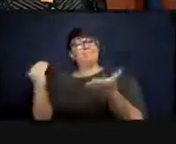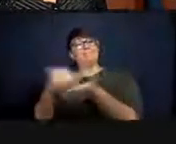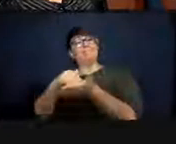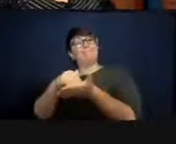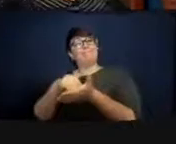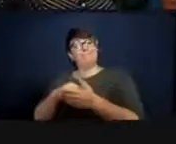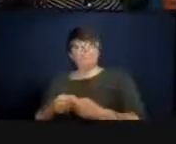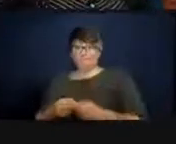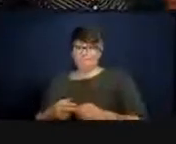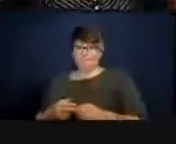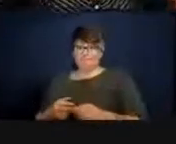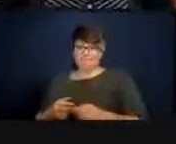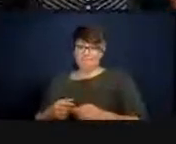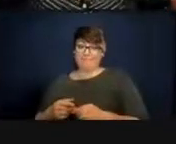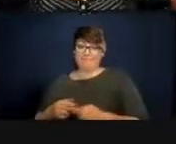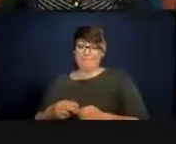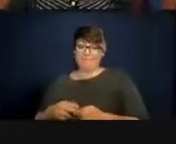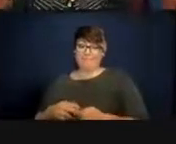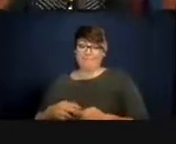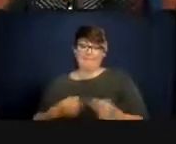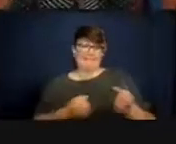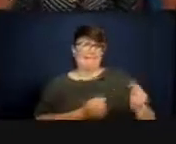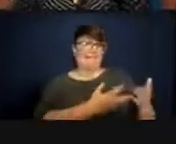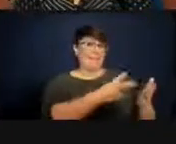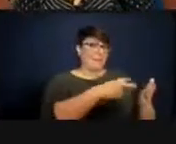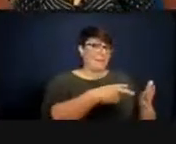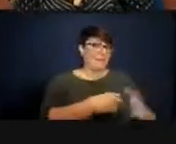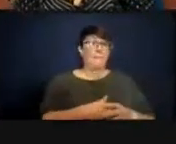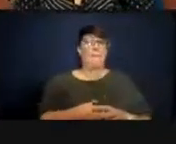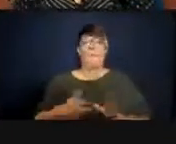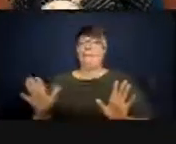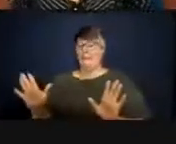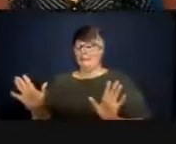Kwa hivyo,